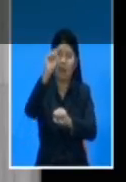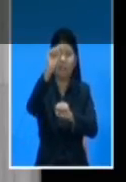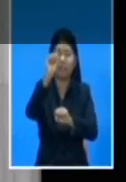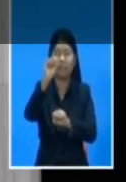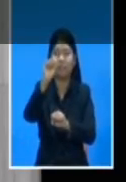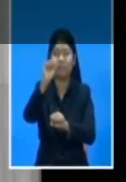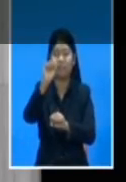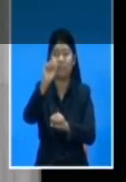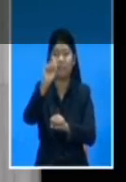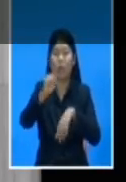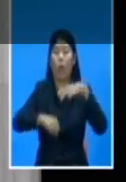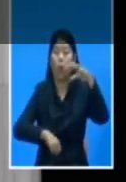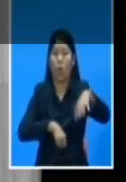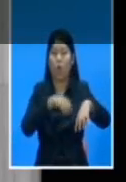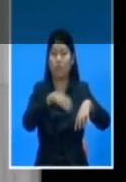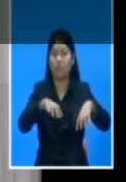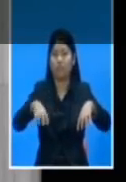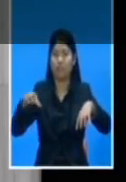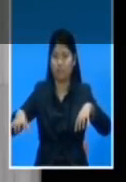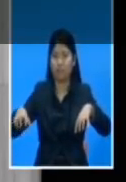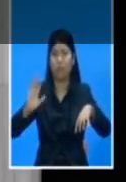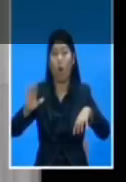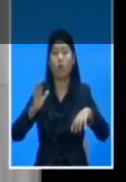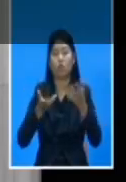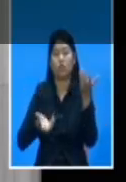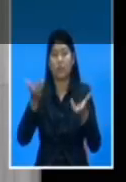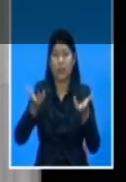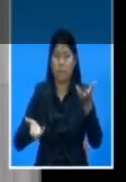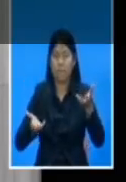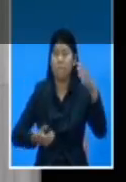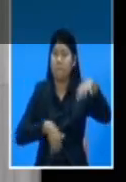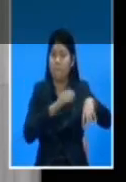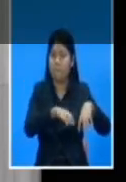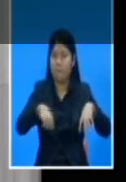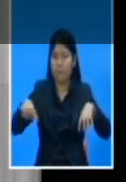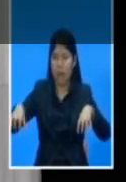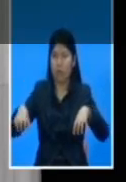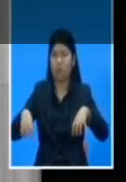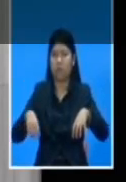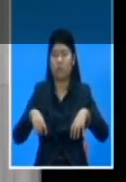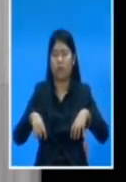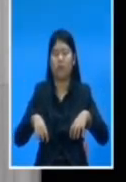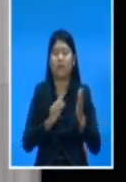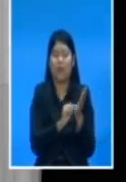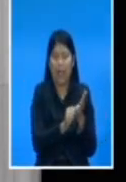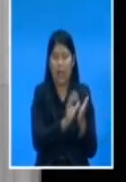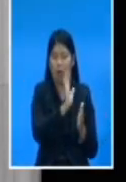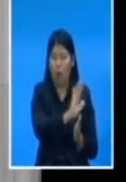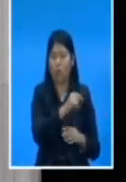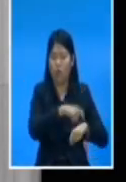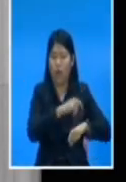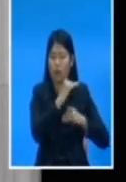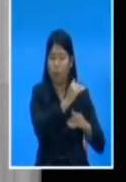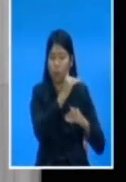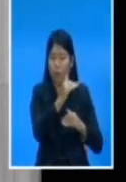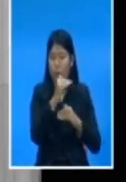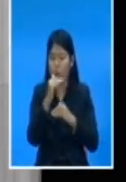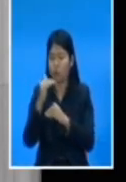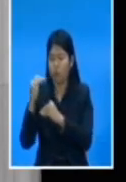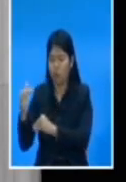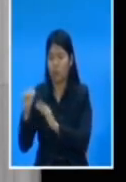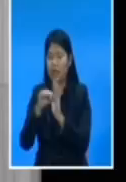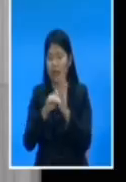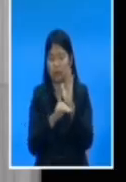ายให้ทุกองค์กรในกระบวนการยุติธรรมไปกำหนดกรอบระยะเวลาแต่ละขั้นต